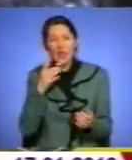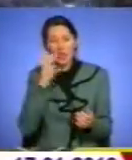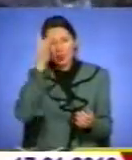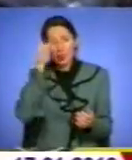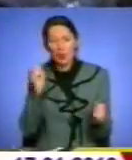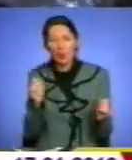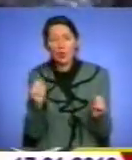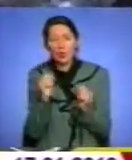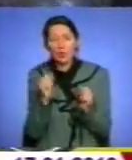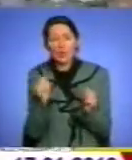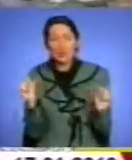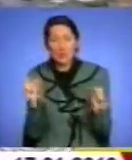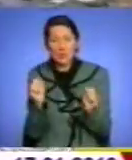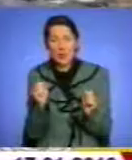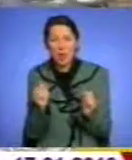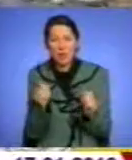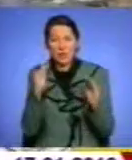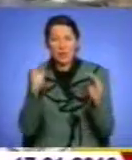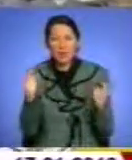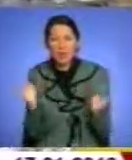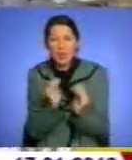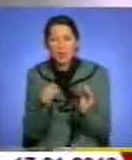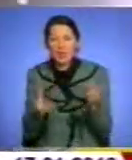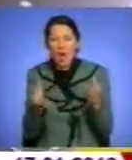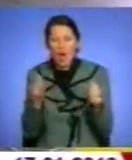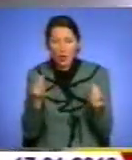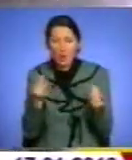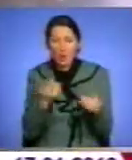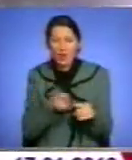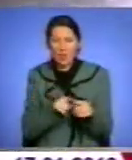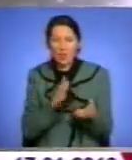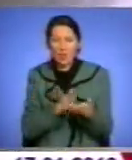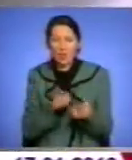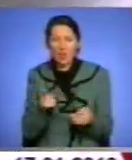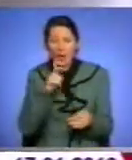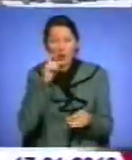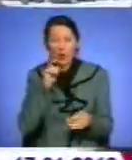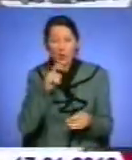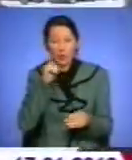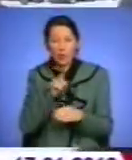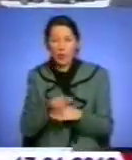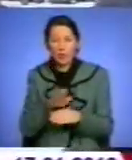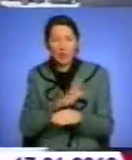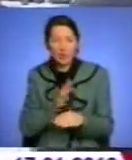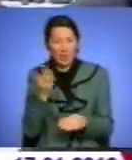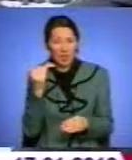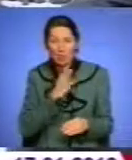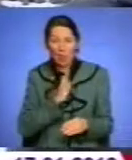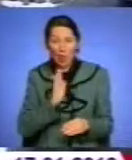вологи, які спостерігаємо на Тернопіллі, також раніше не були особливістю цієї місцевості. А вже як